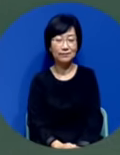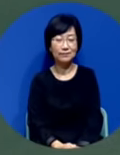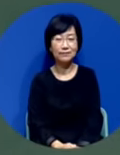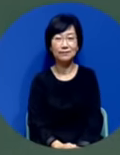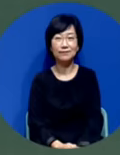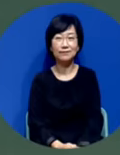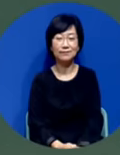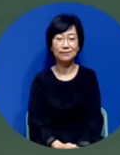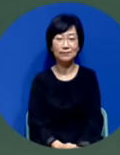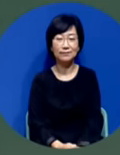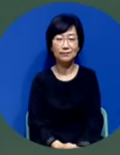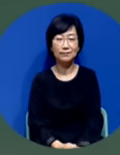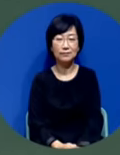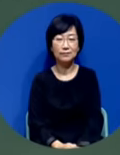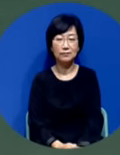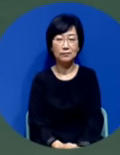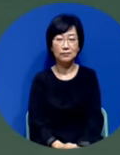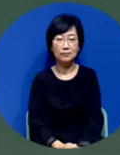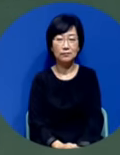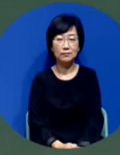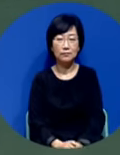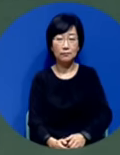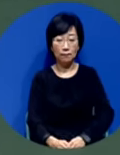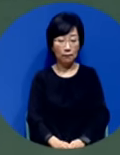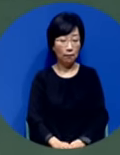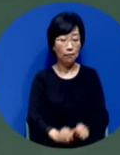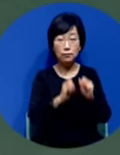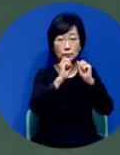모르니까 이제는 더 우스운 일이 벌어졌어.